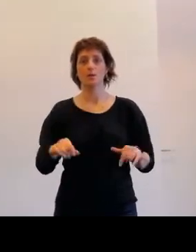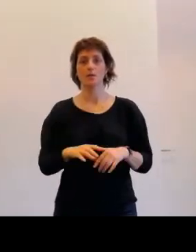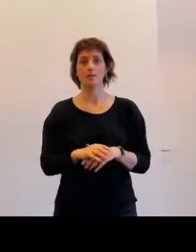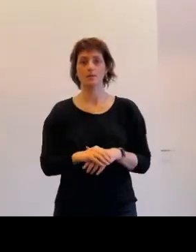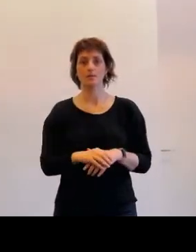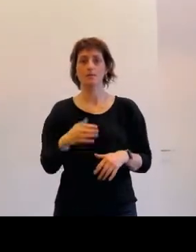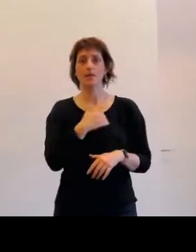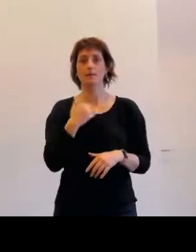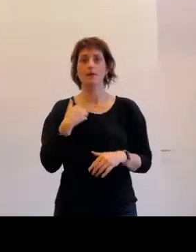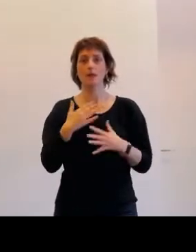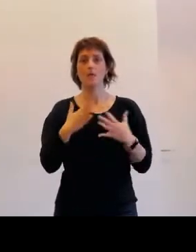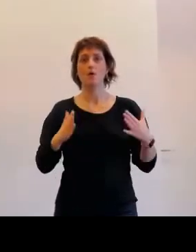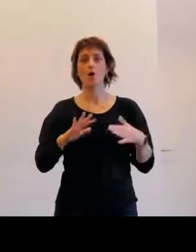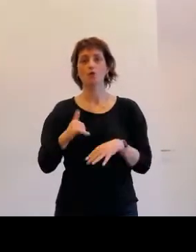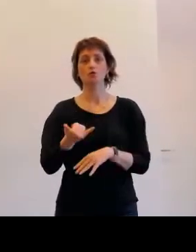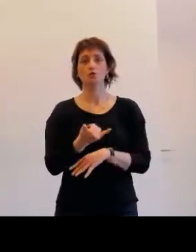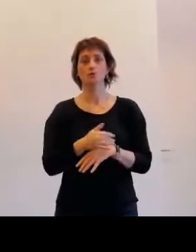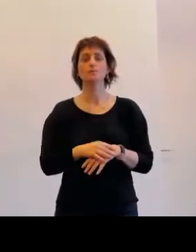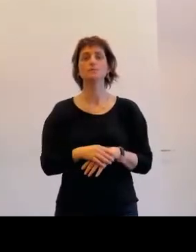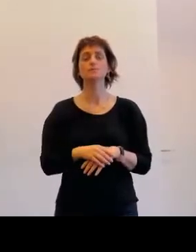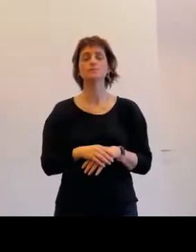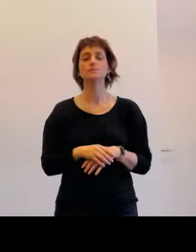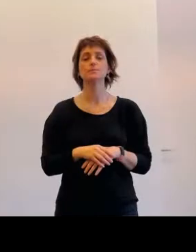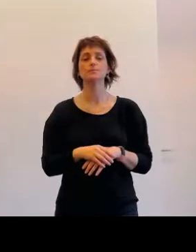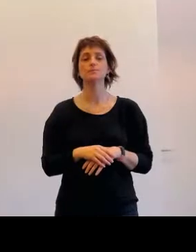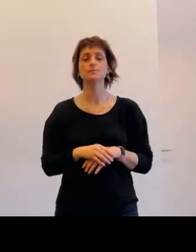Carole Grandjean.